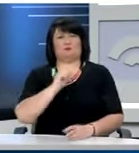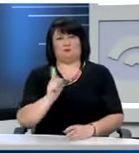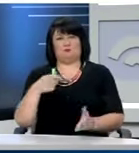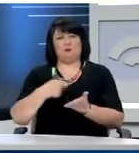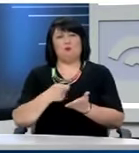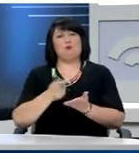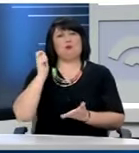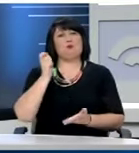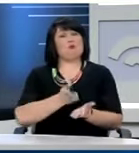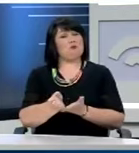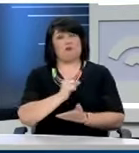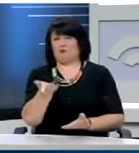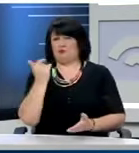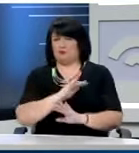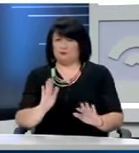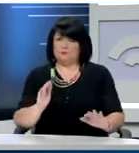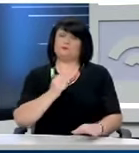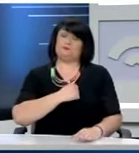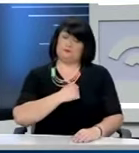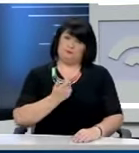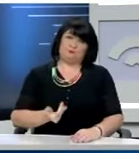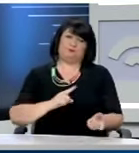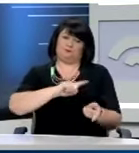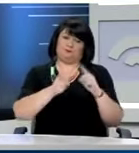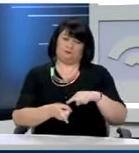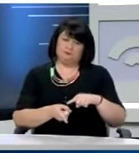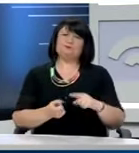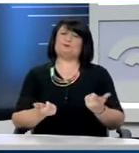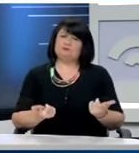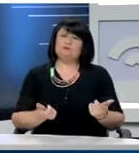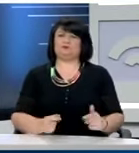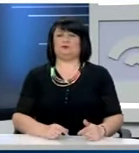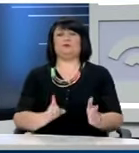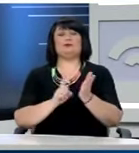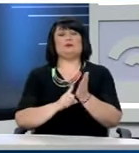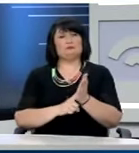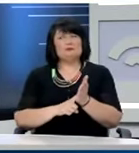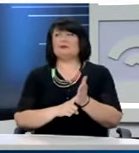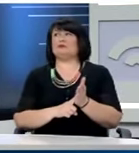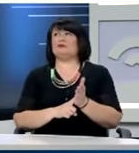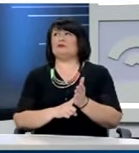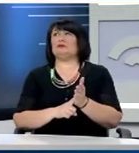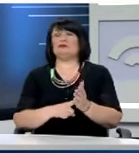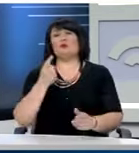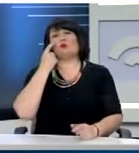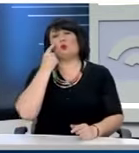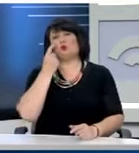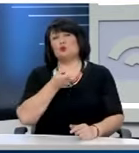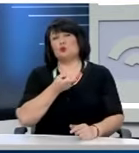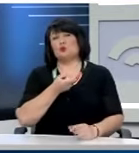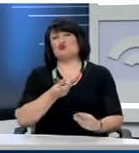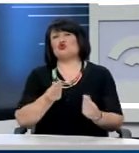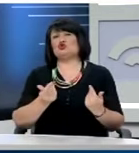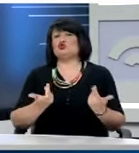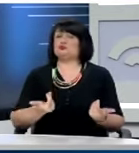φορολογική πολιτική αυτή και πιστεύουμε αντιθέτως ότι θα πρέπει να δείτε πώς